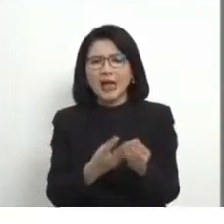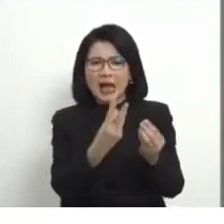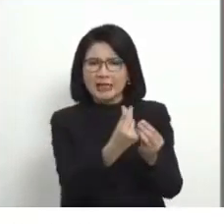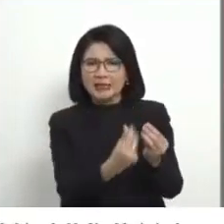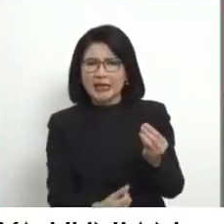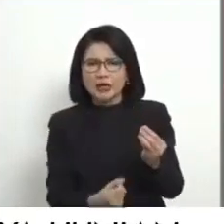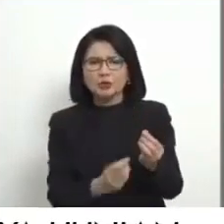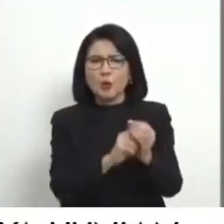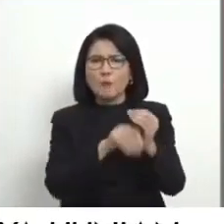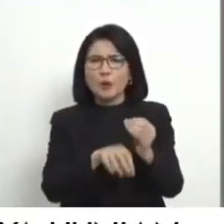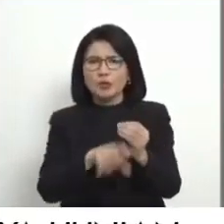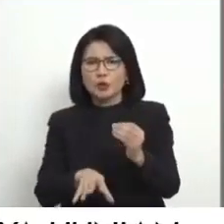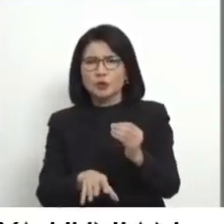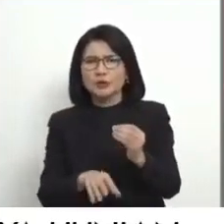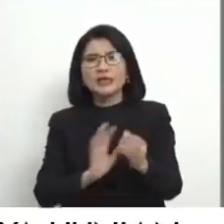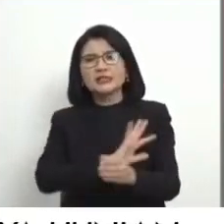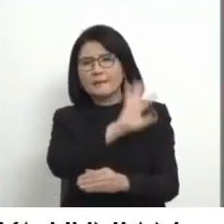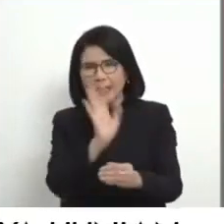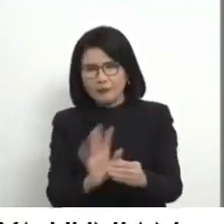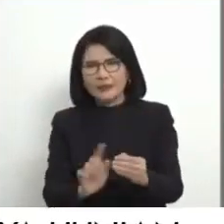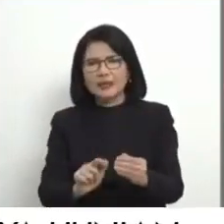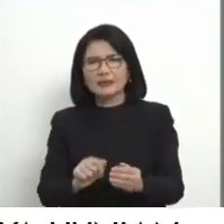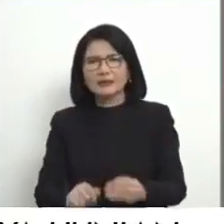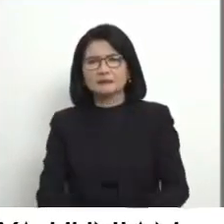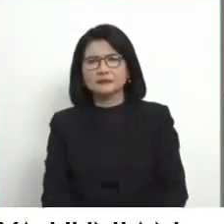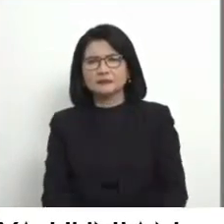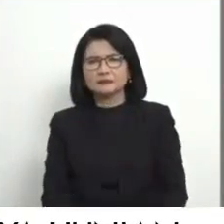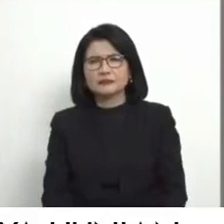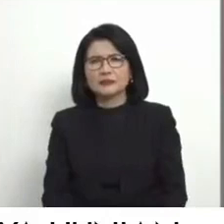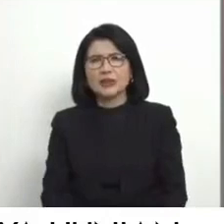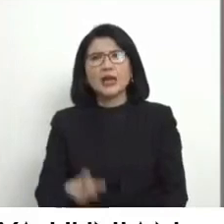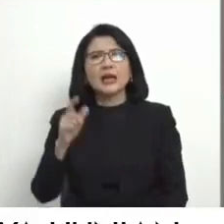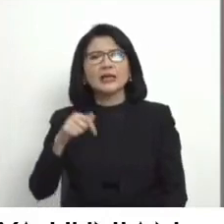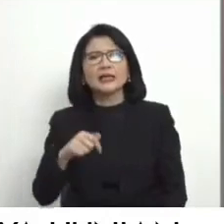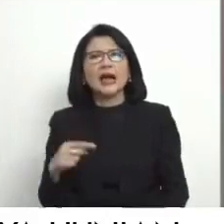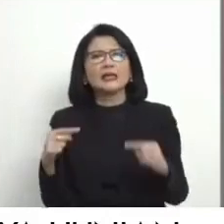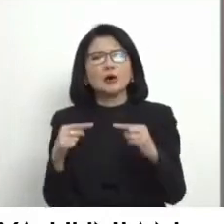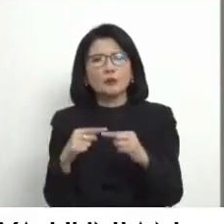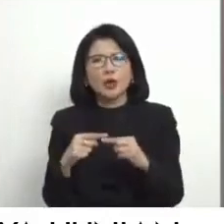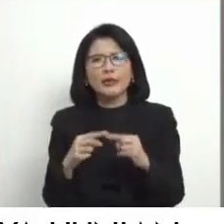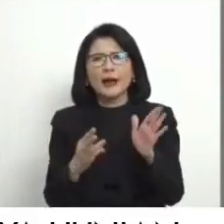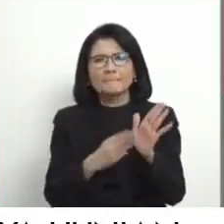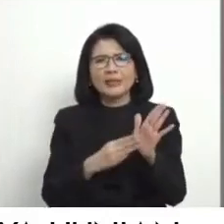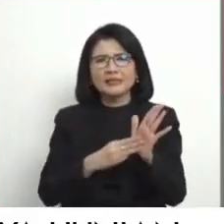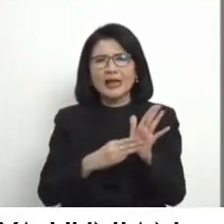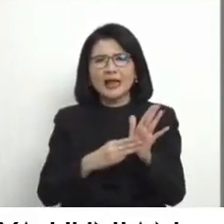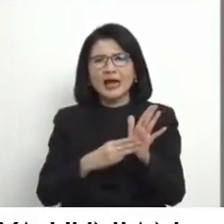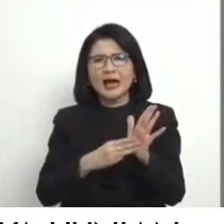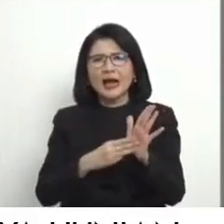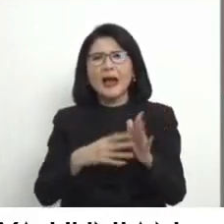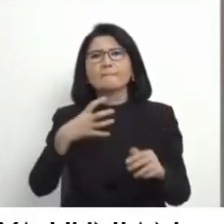diturunkan sampai ke tingkat kabupaten dan sebagainya ini eh menyangkut memang masalah mental dan